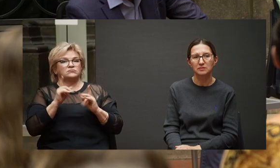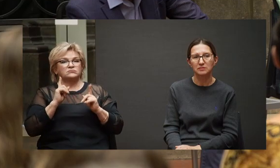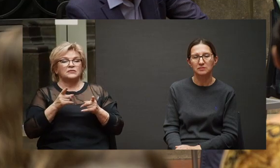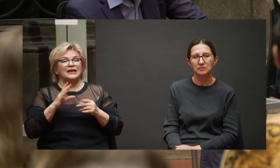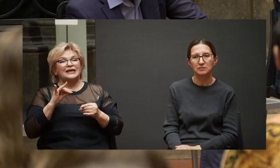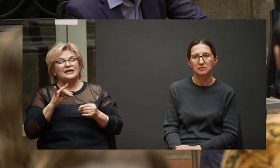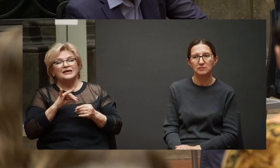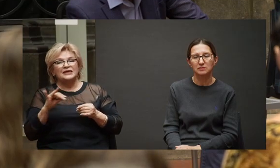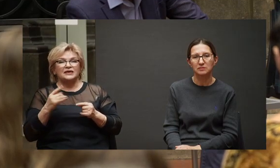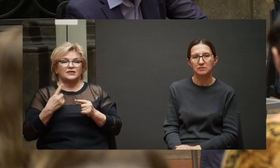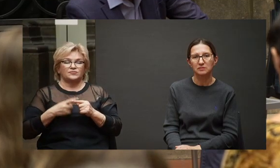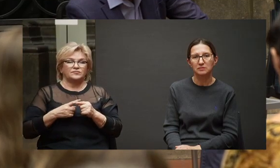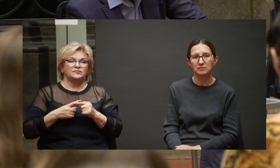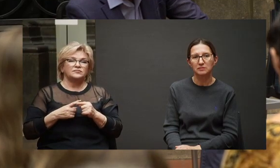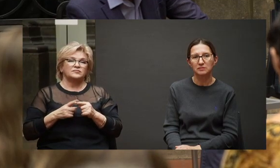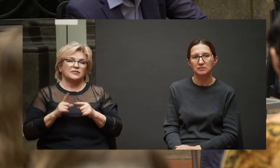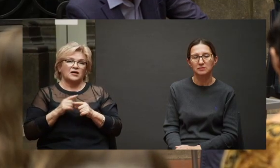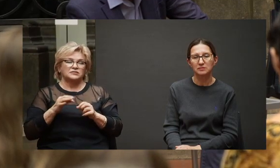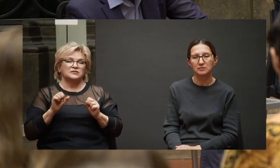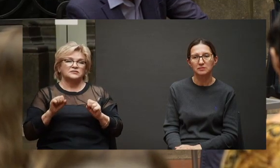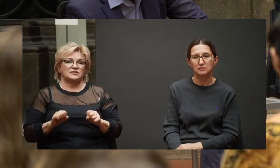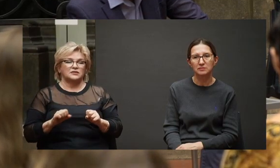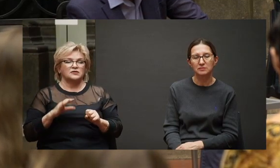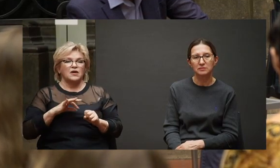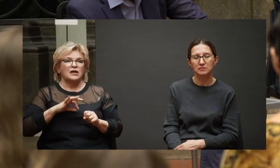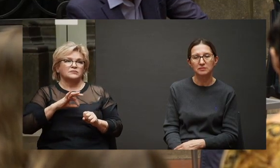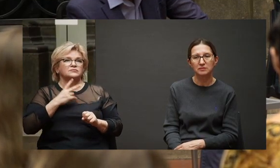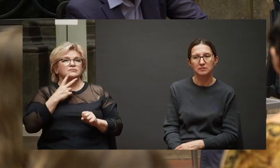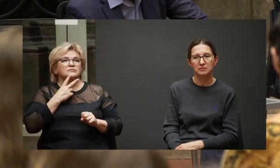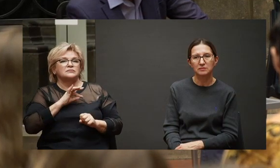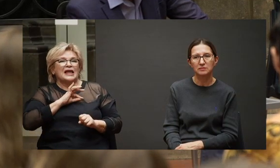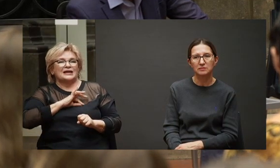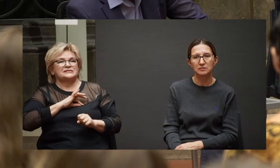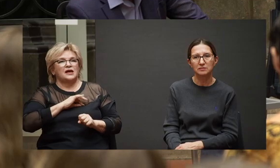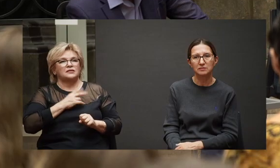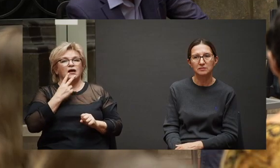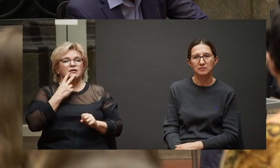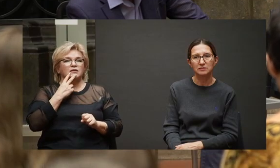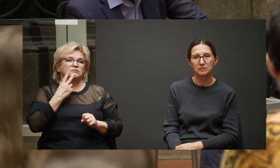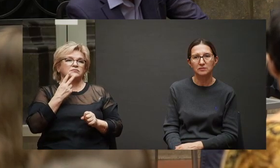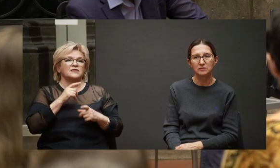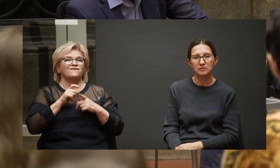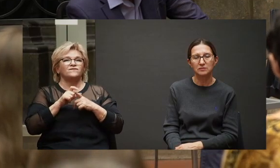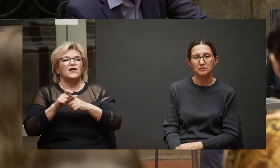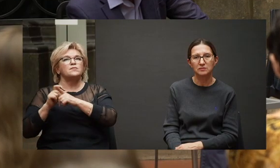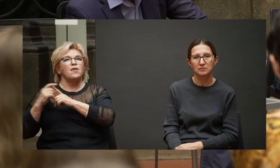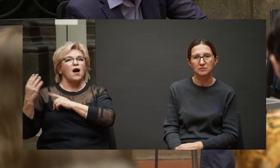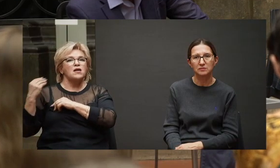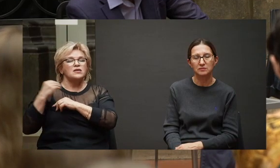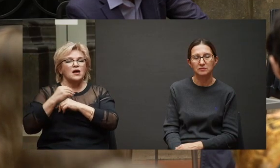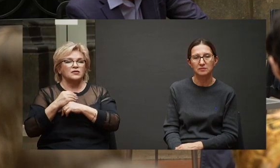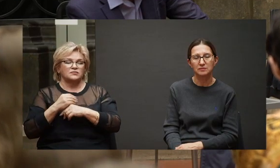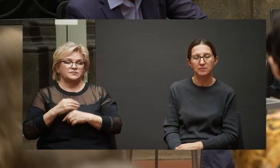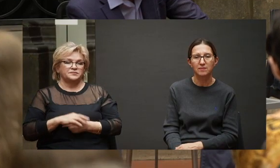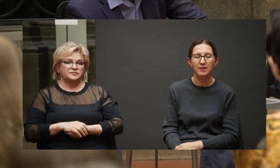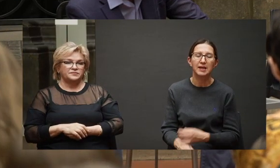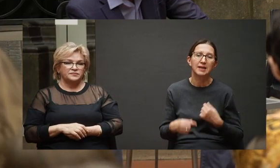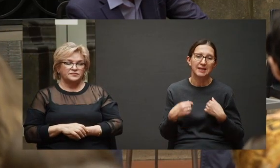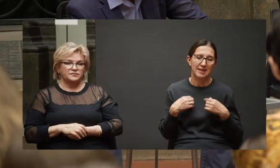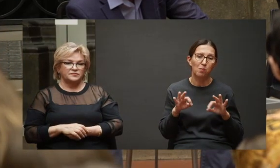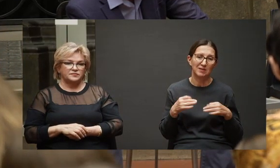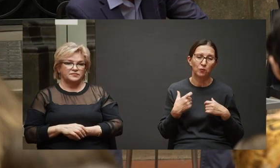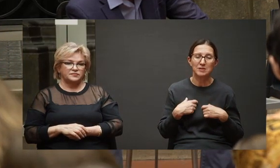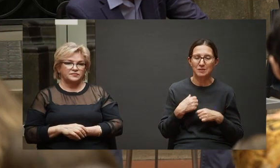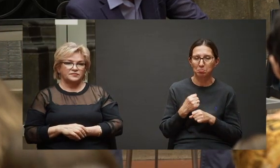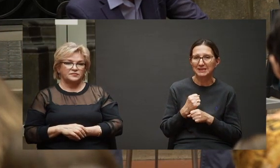так и, скажем так, рационально, вербально там, и так далее. Я позволю себе